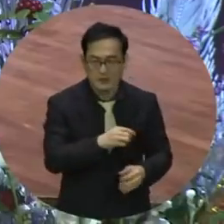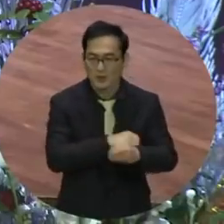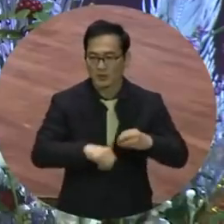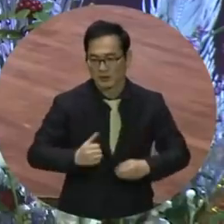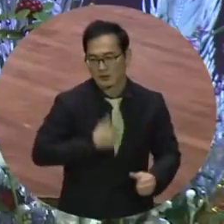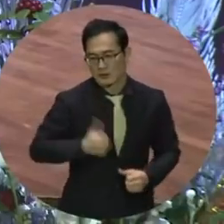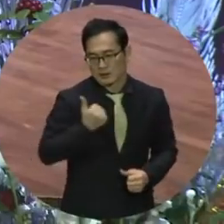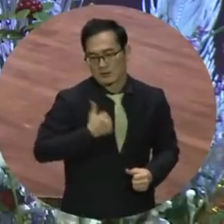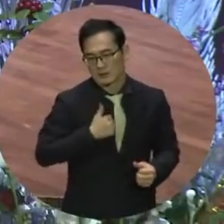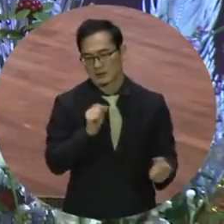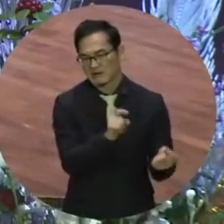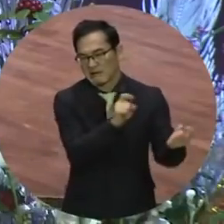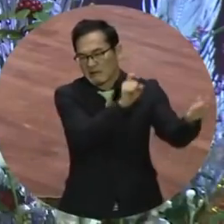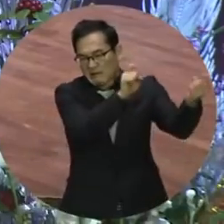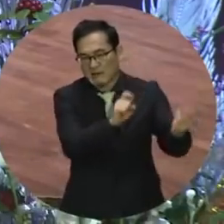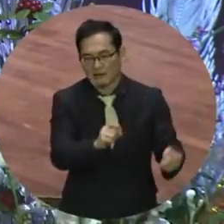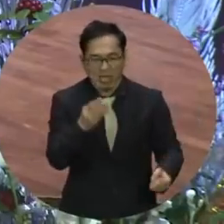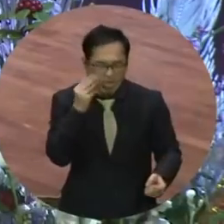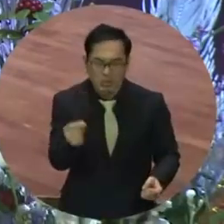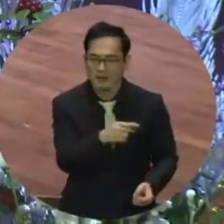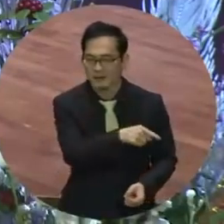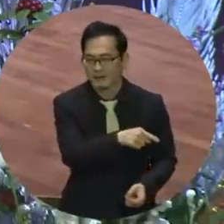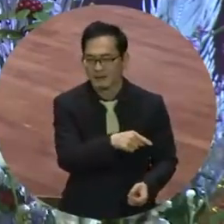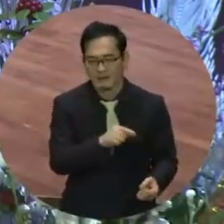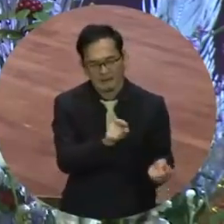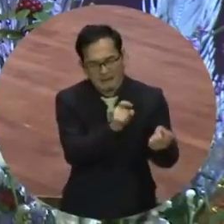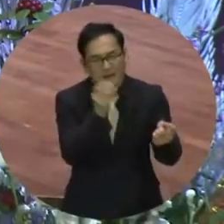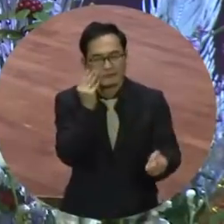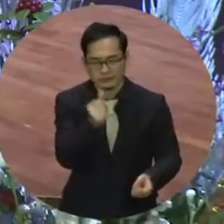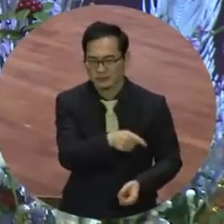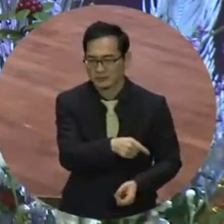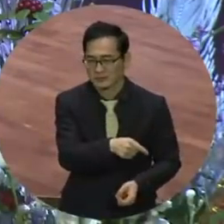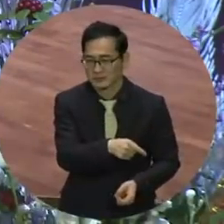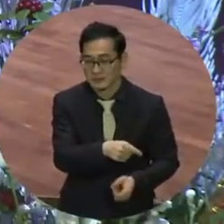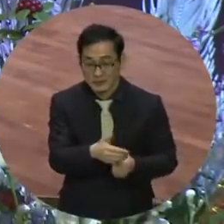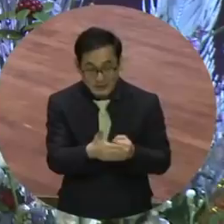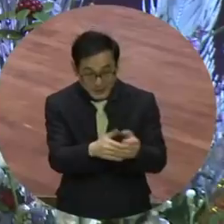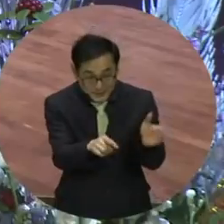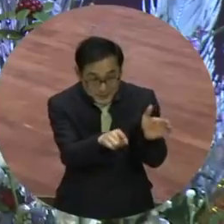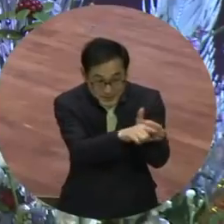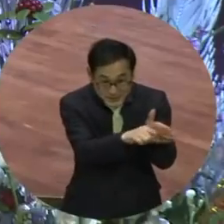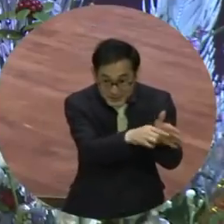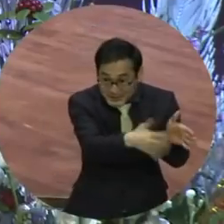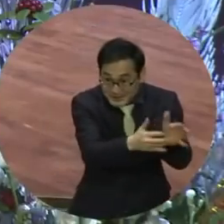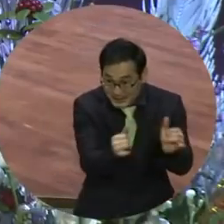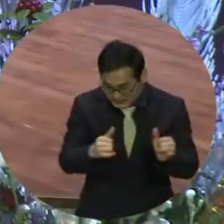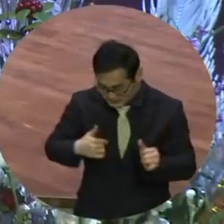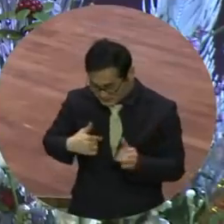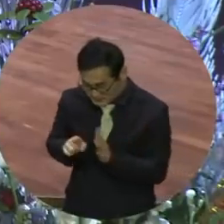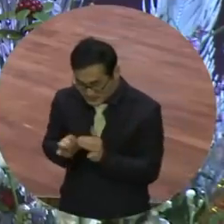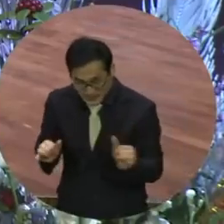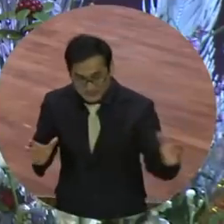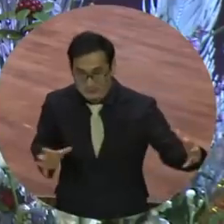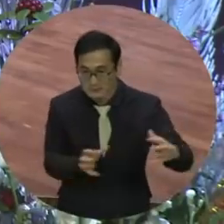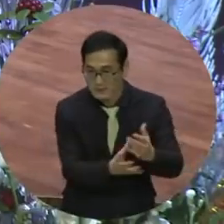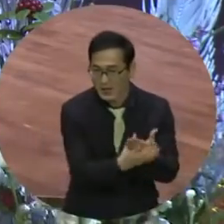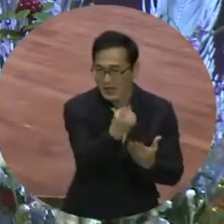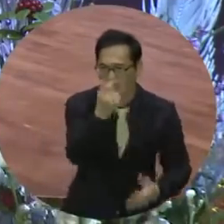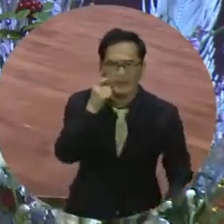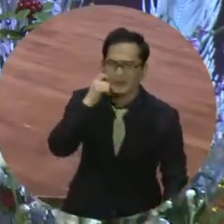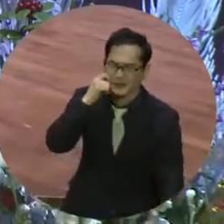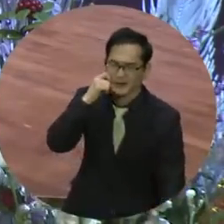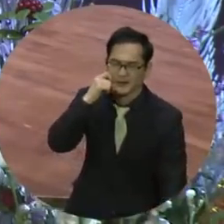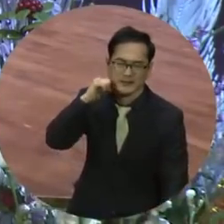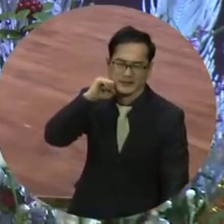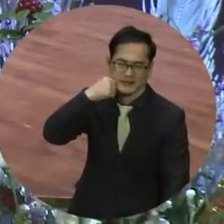바탕이 다르기 때문에. 그래서 불신자하고는요, 절대로 하나 될 수 없는 거예요. 다른 종교하고는 하나 될